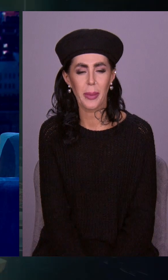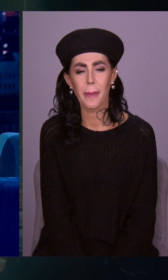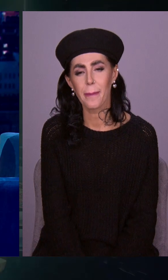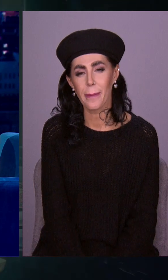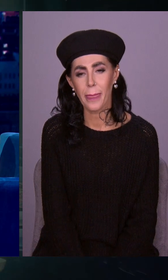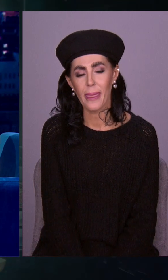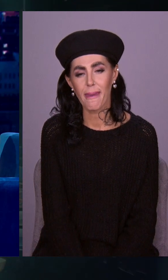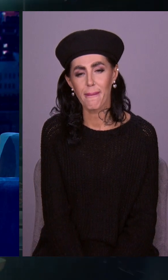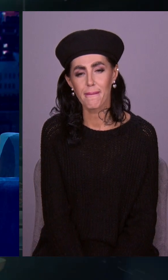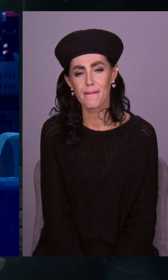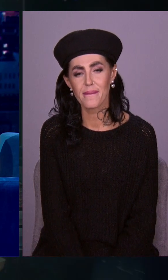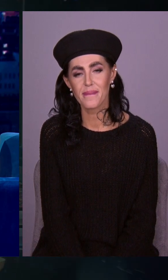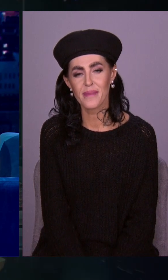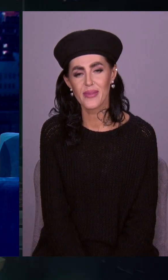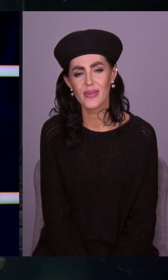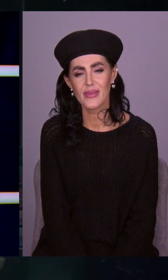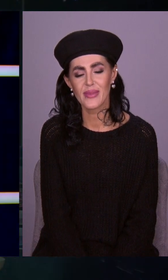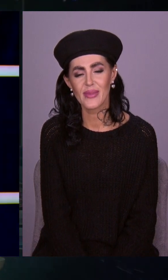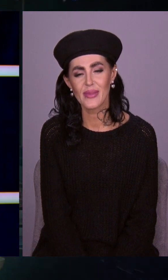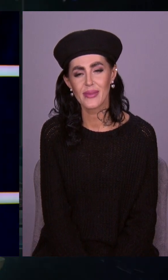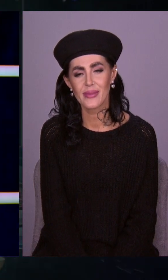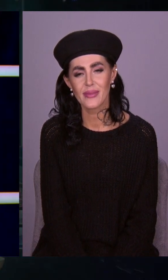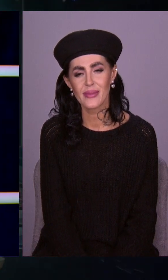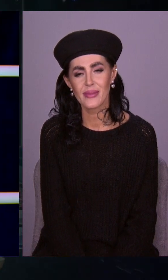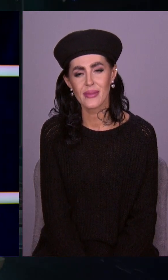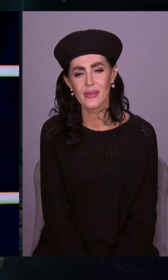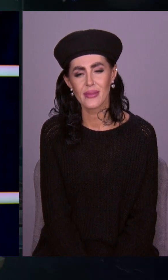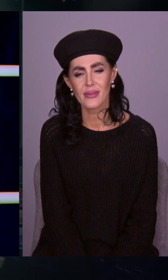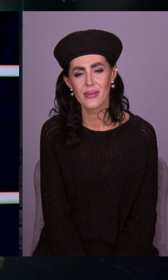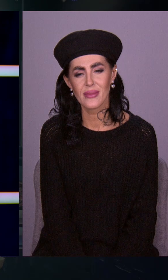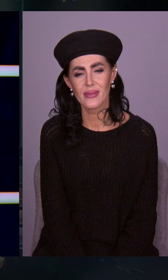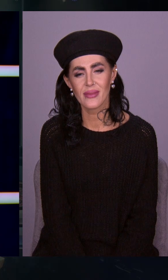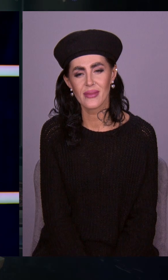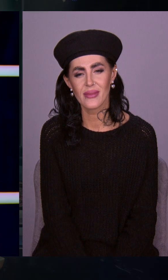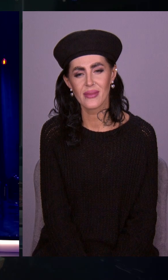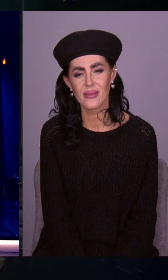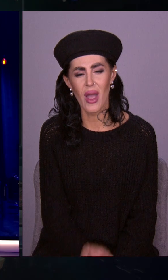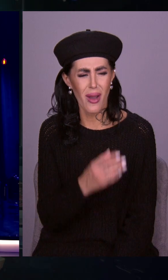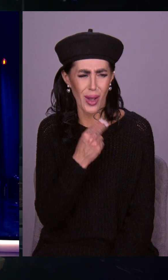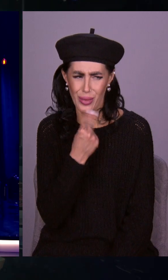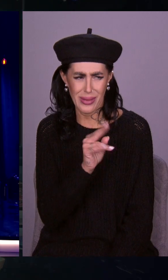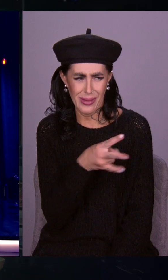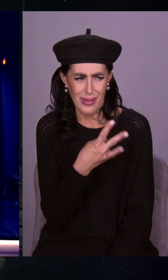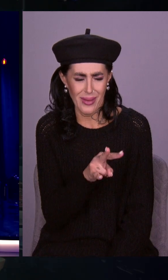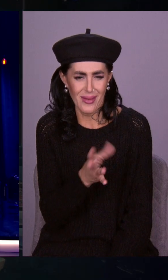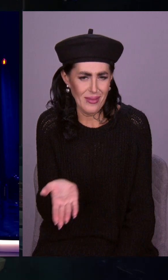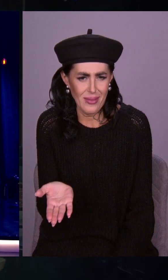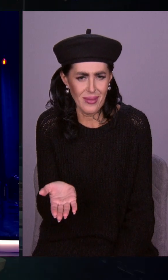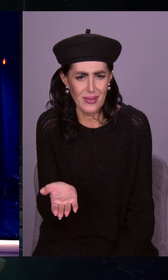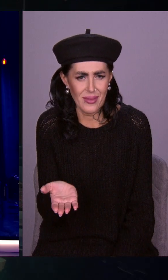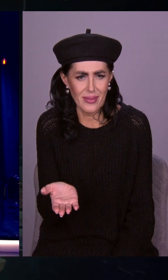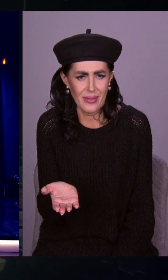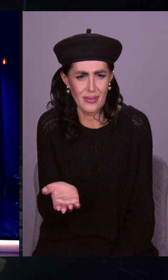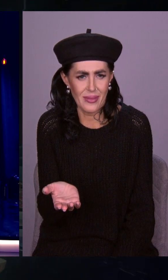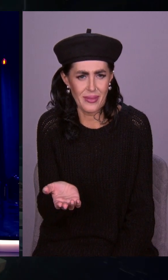що. Типу, так. Саме так. Лена, будь ласка, твій хіт. Слухайте, може не будемо? Може не будемо. Ну, просто заради